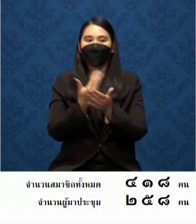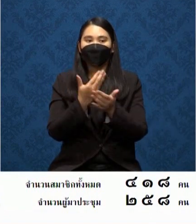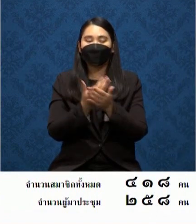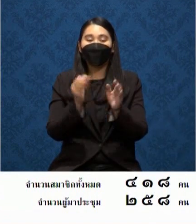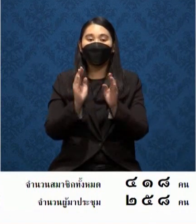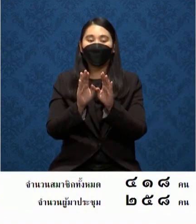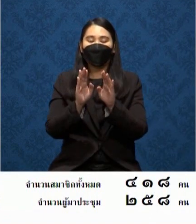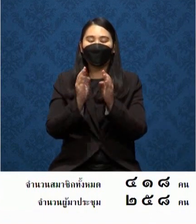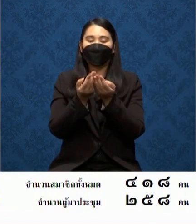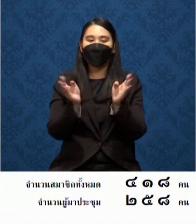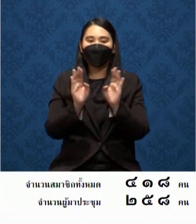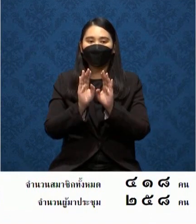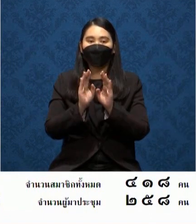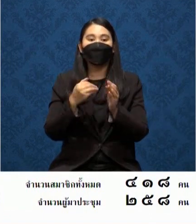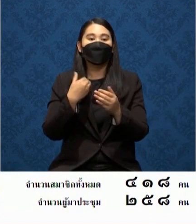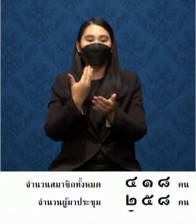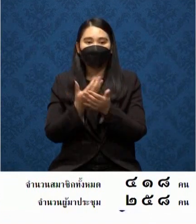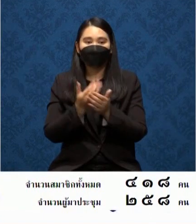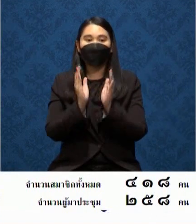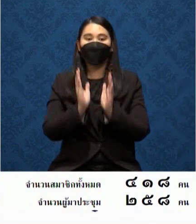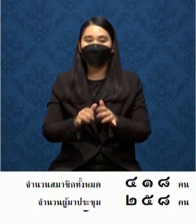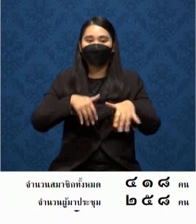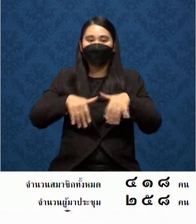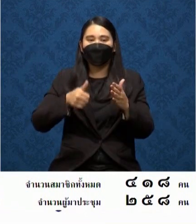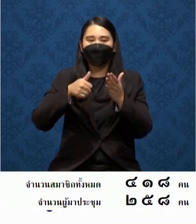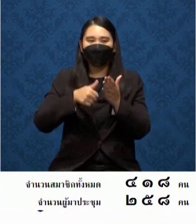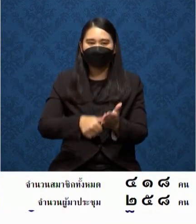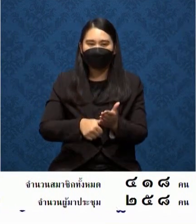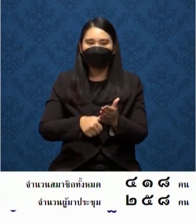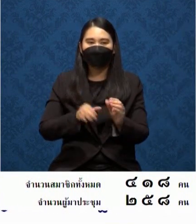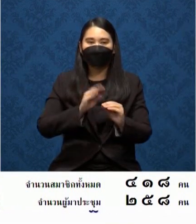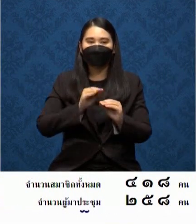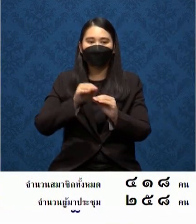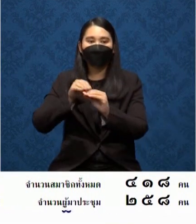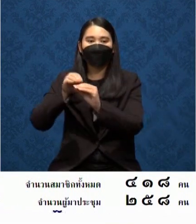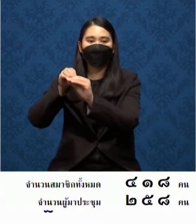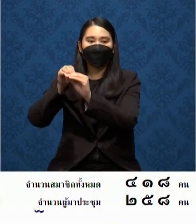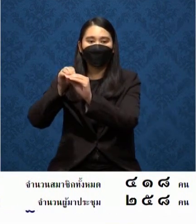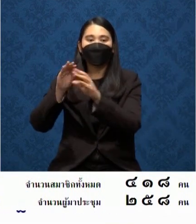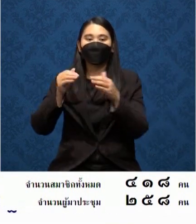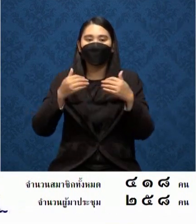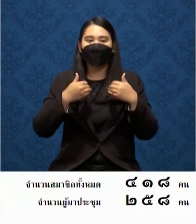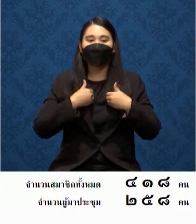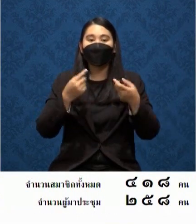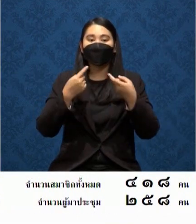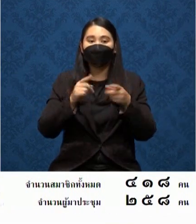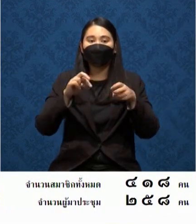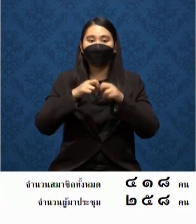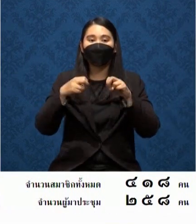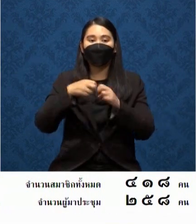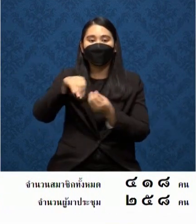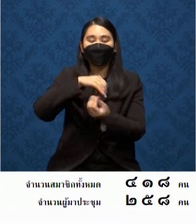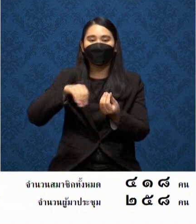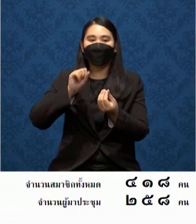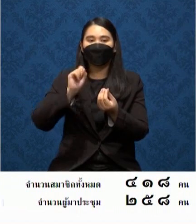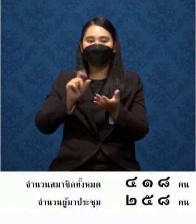เรือนและต่อหัวประชากรสูงขึ้นเป็นลำดับแต่กลับไม่สามารถแก้ปัญหาเศรษฐกิจและความ